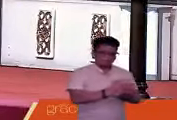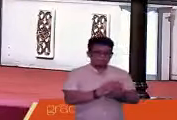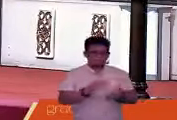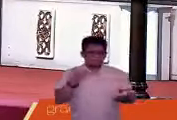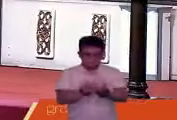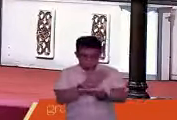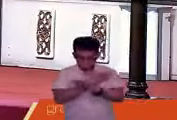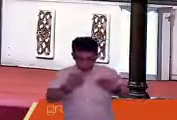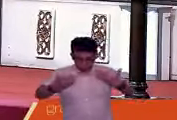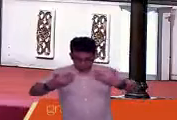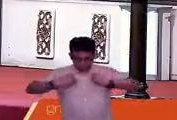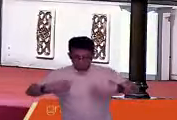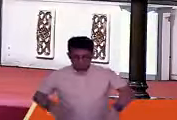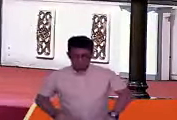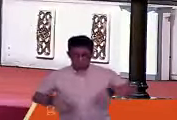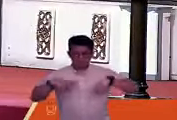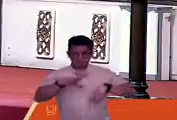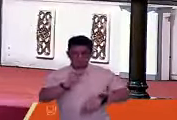more abundantly.